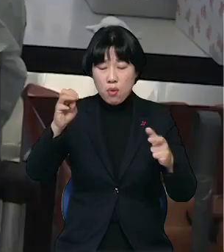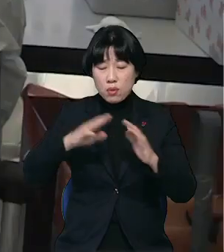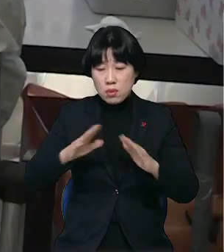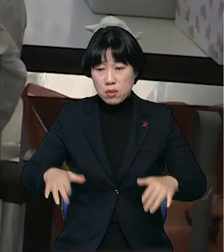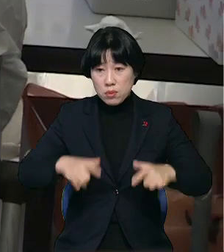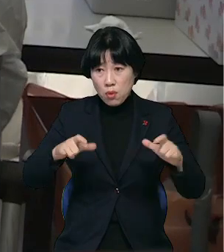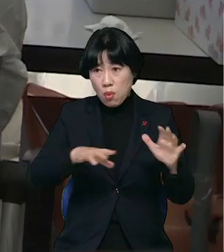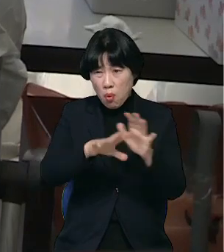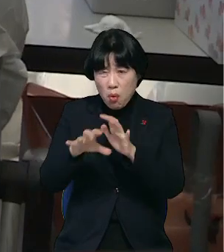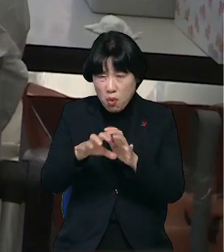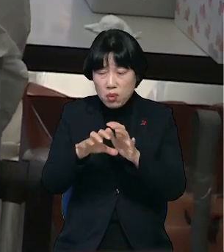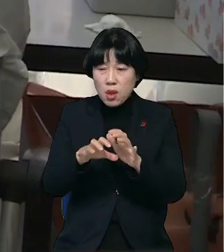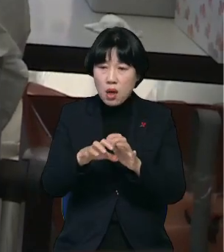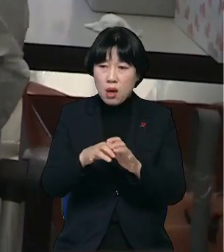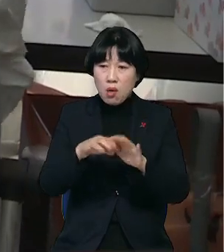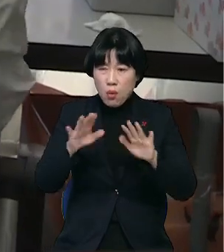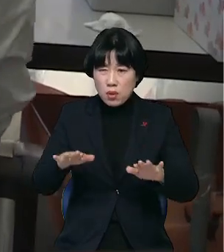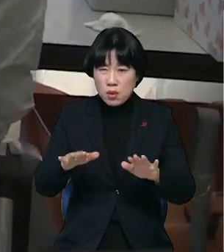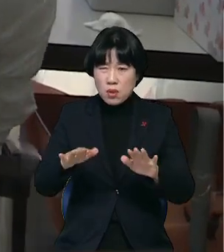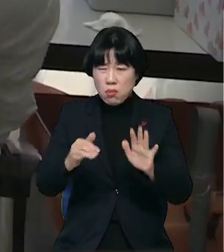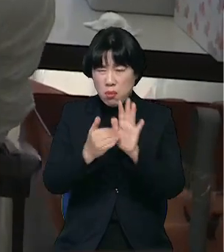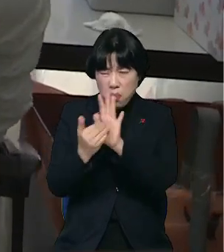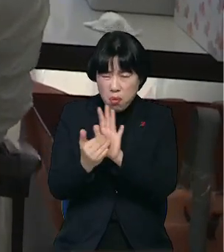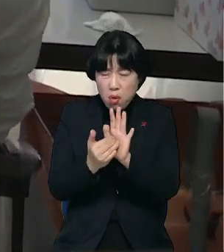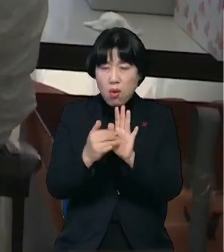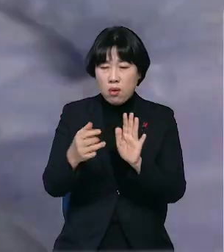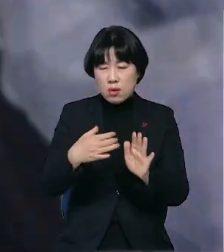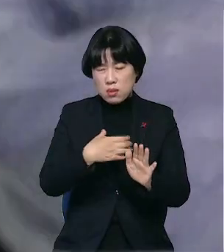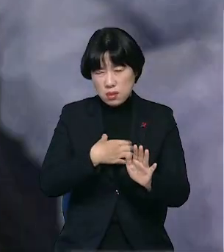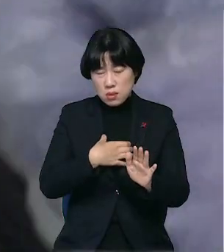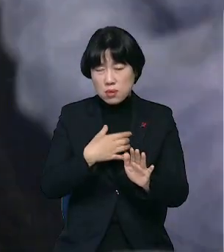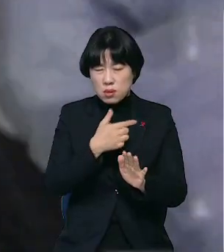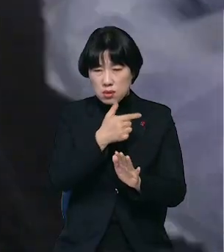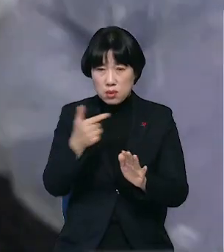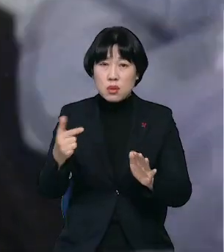전남 지역 코로나19 방역이 최대 위기를 맞고 있습니다. KBC 임소영입니다.